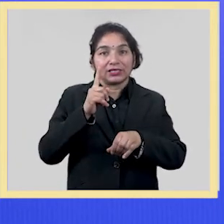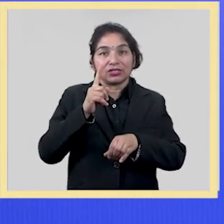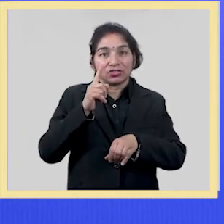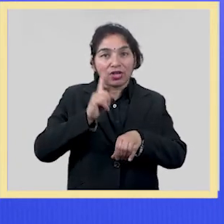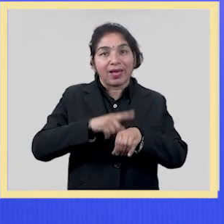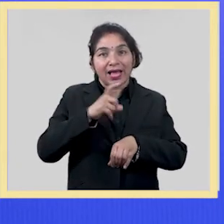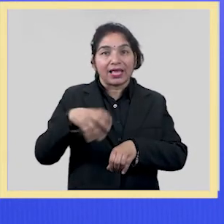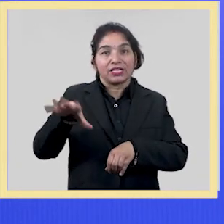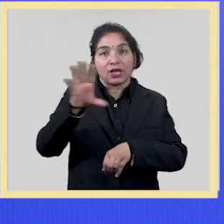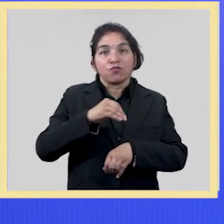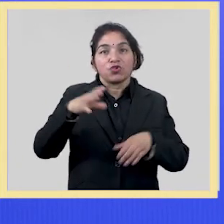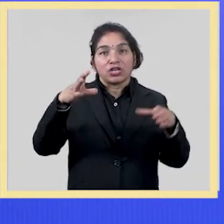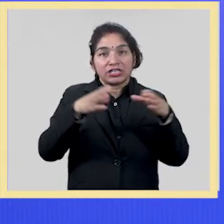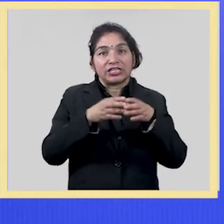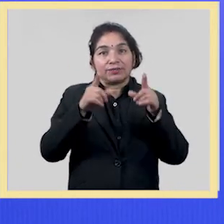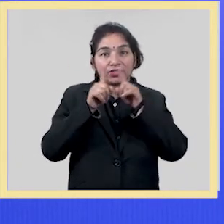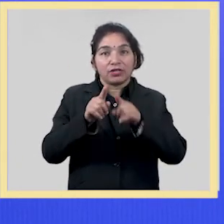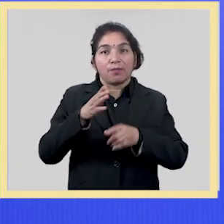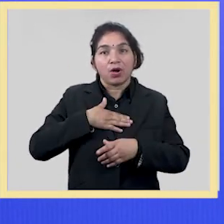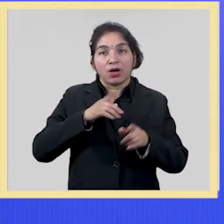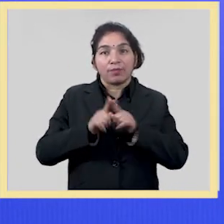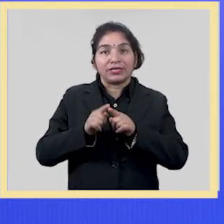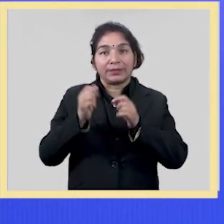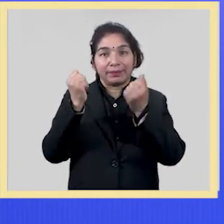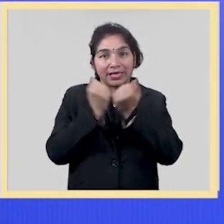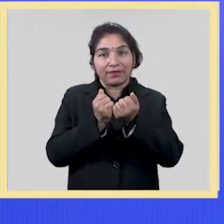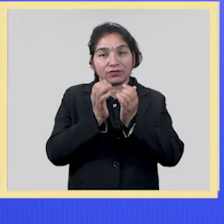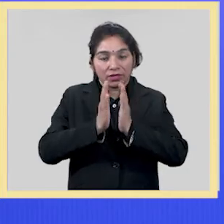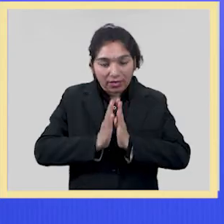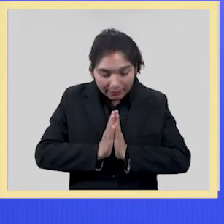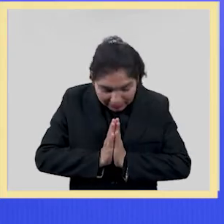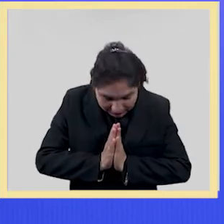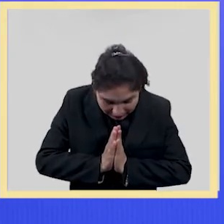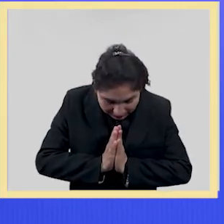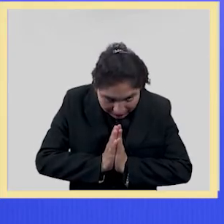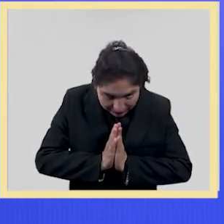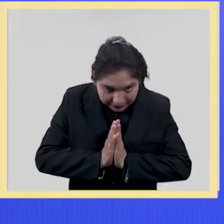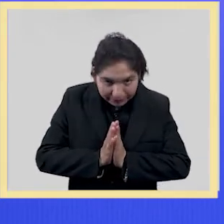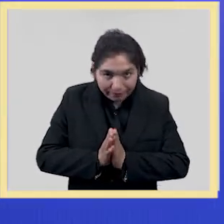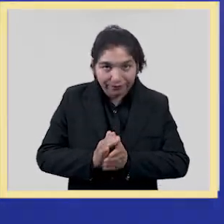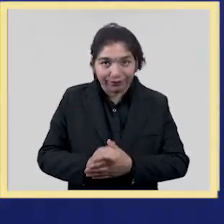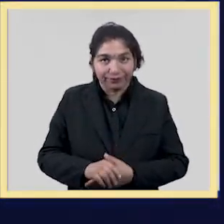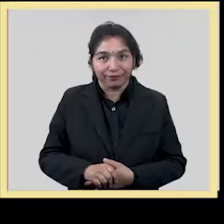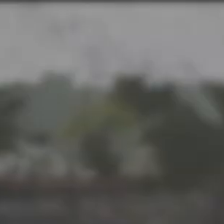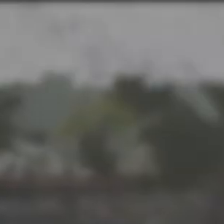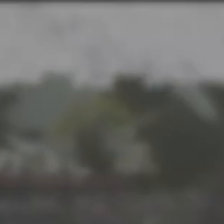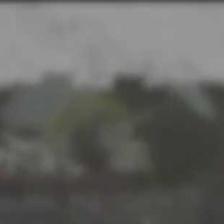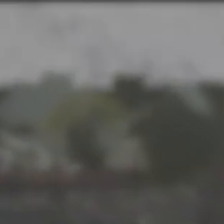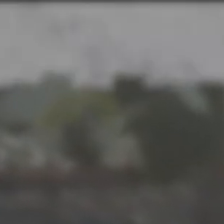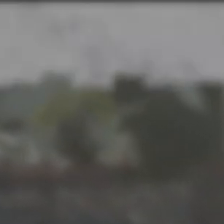छु। त्यतिन्जेलसम्मको लागि सम्पूर्ण टिम सहित म पनि बिदा चाहन्छु। नमस्कार।